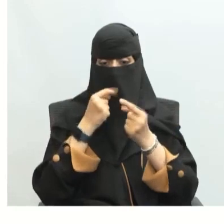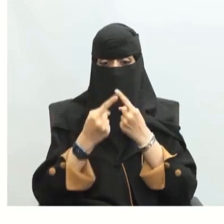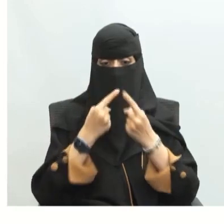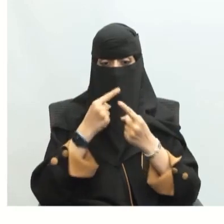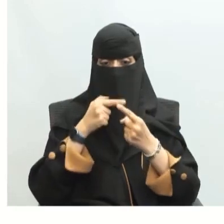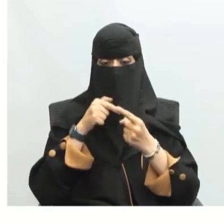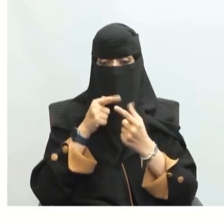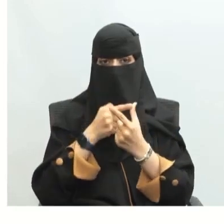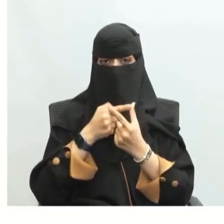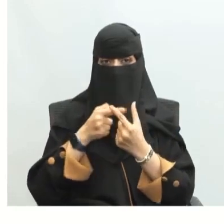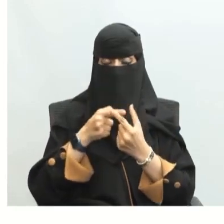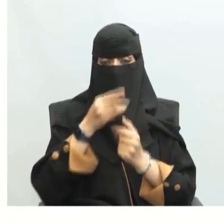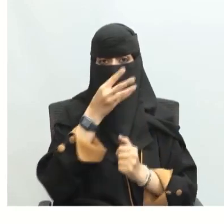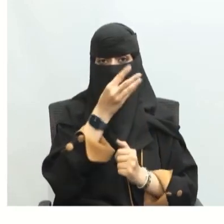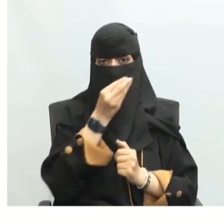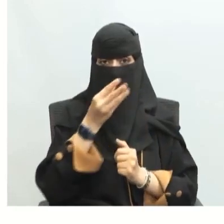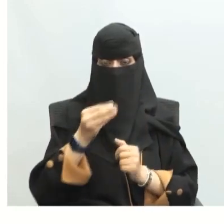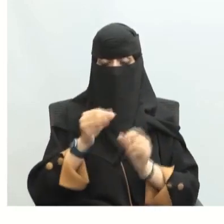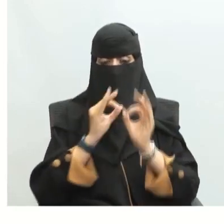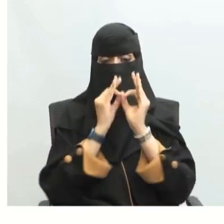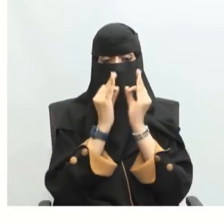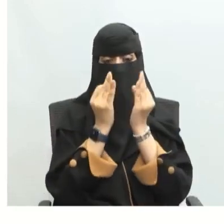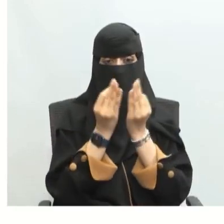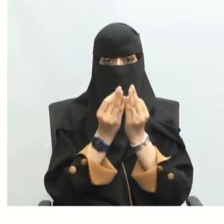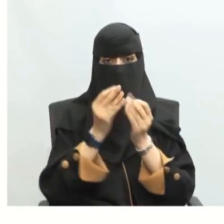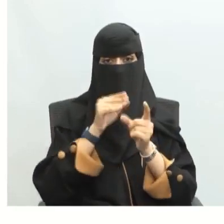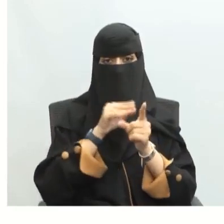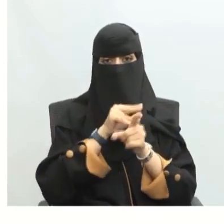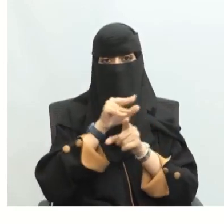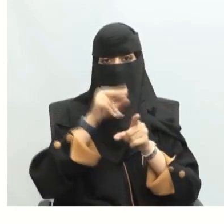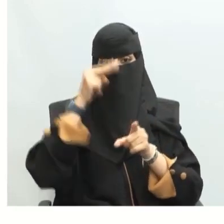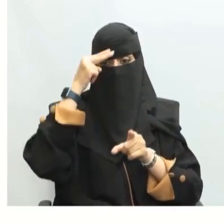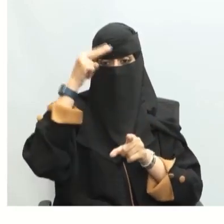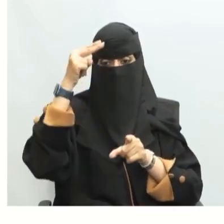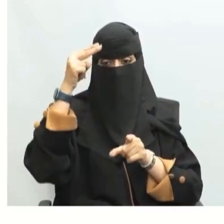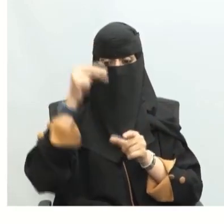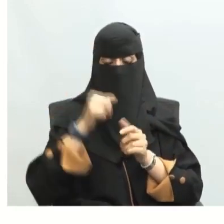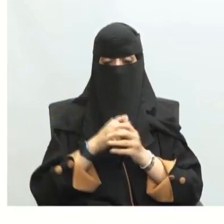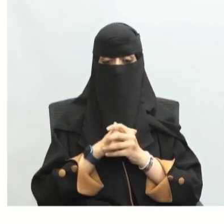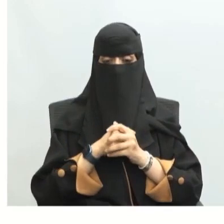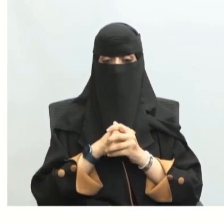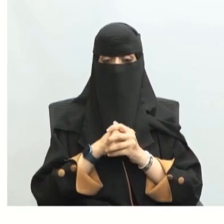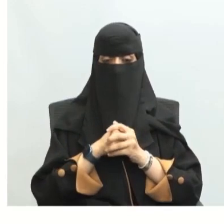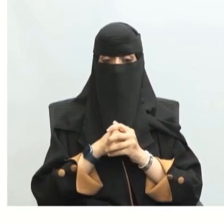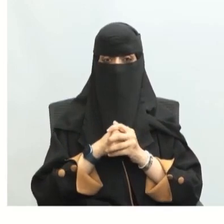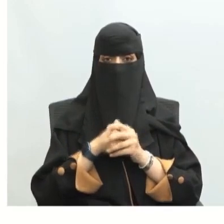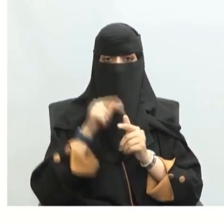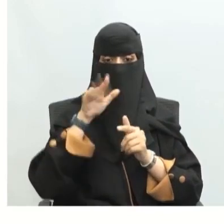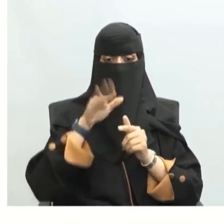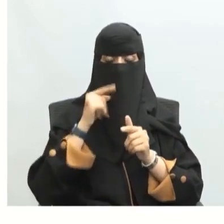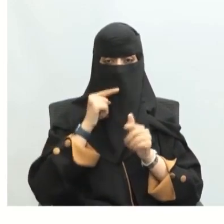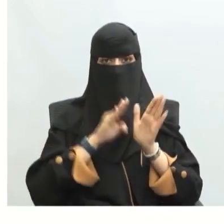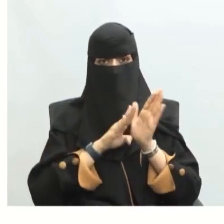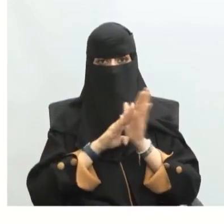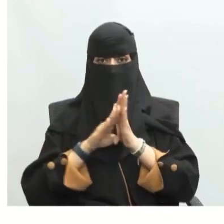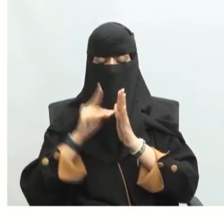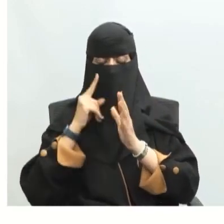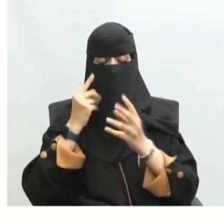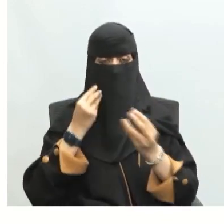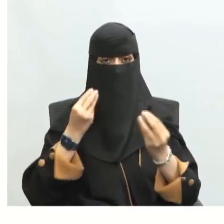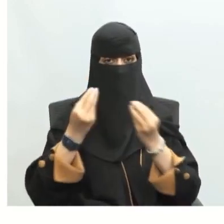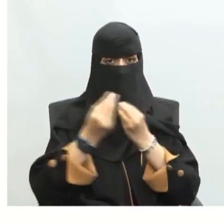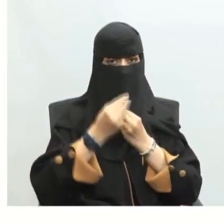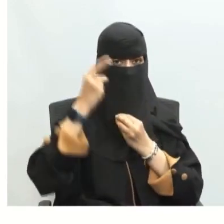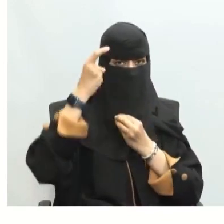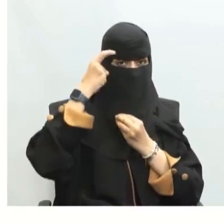هامه هي تعزز من التلاحم الوطني من تبادل الافكار من ضبط الاختلافات